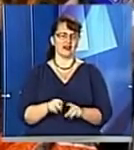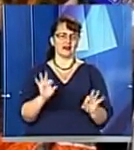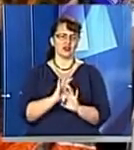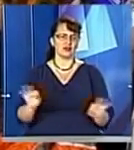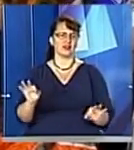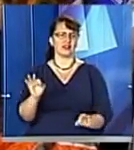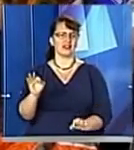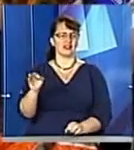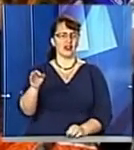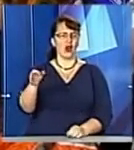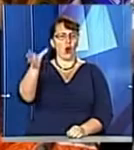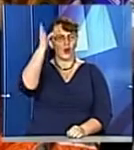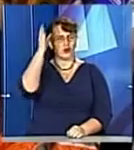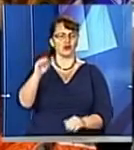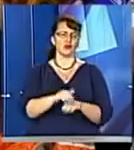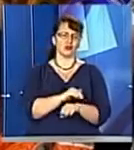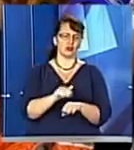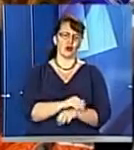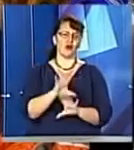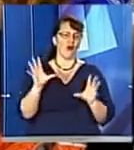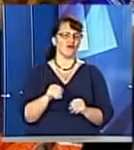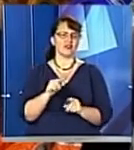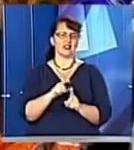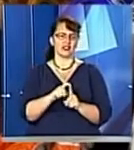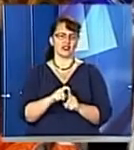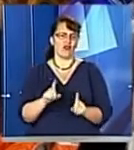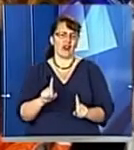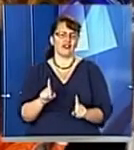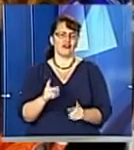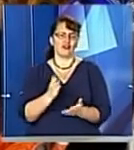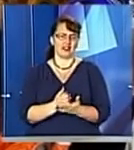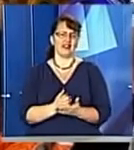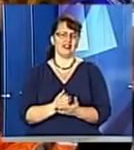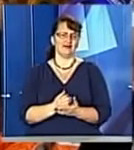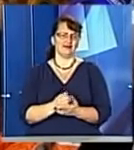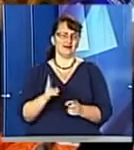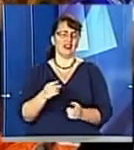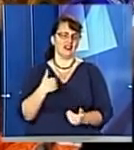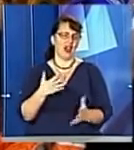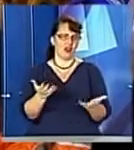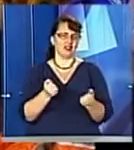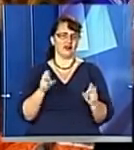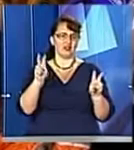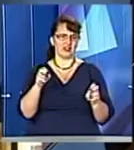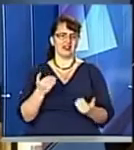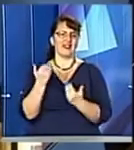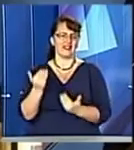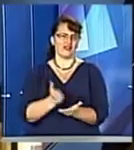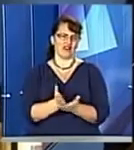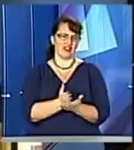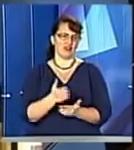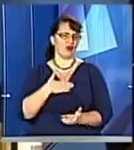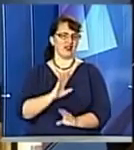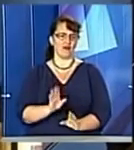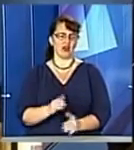талановитих, розумних, добрих. Ну, всі слова, які... І то, що сьогодні я мало отримала відзнаку, це їхня заслуга, не моя.